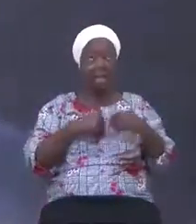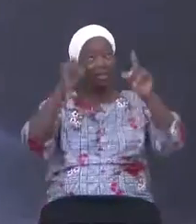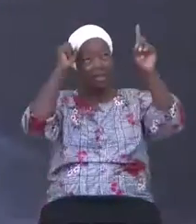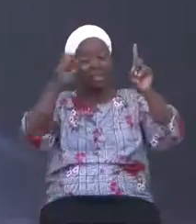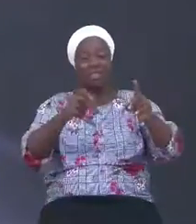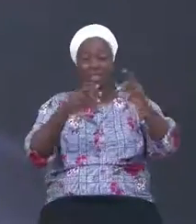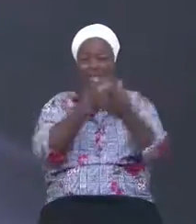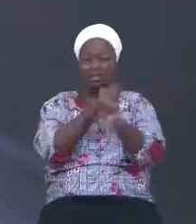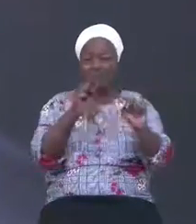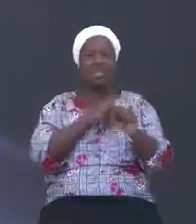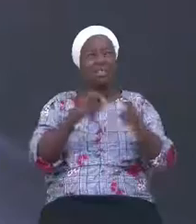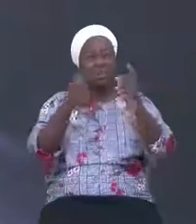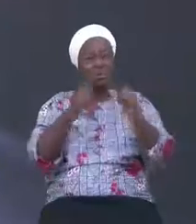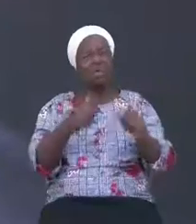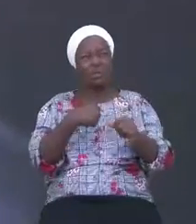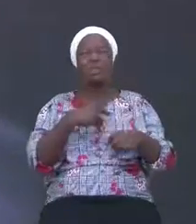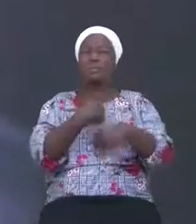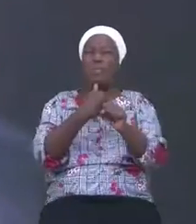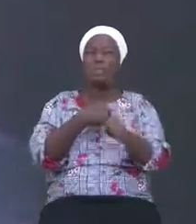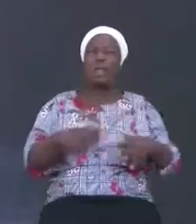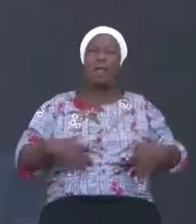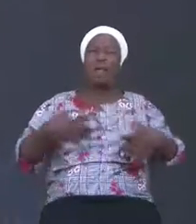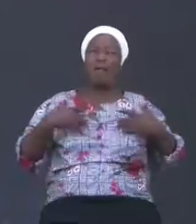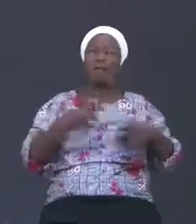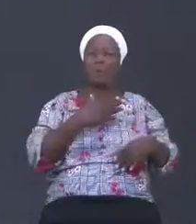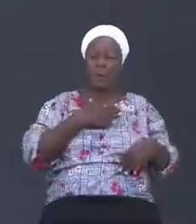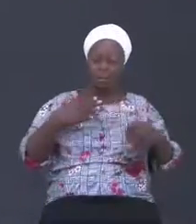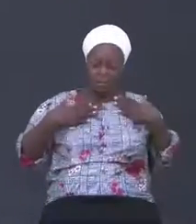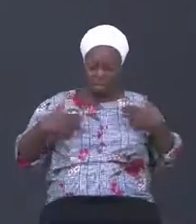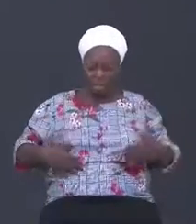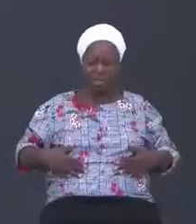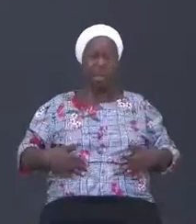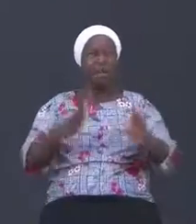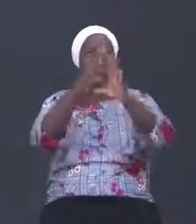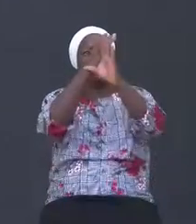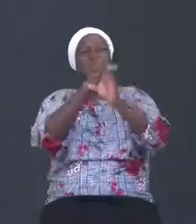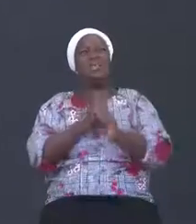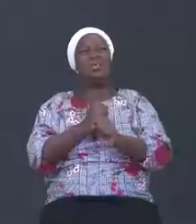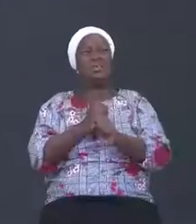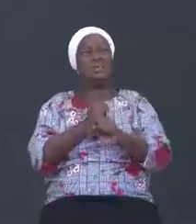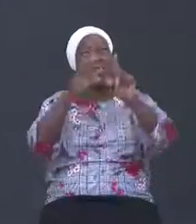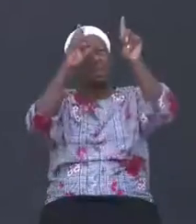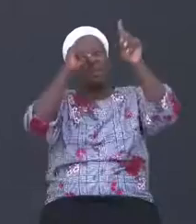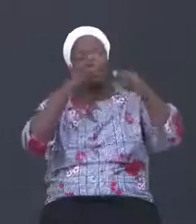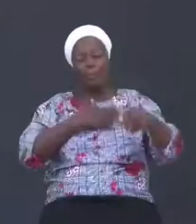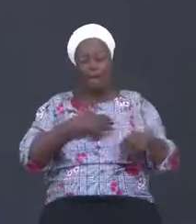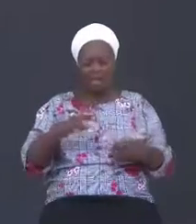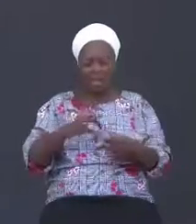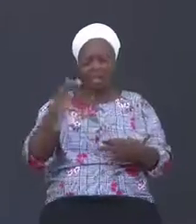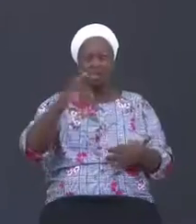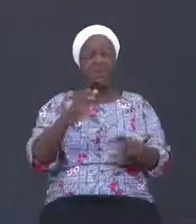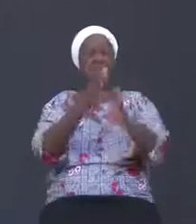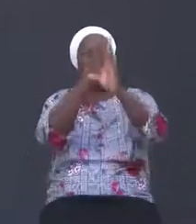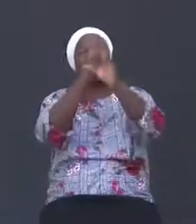me réveille, il me ramène à la vie. Le corps du péché, mon esprit reçoit